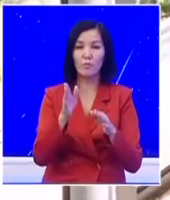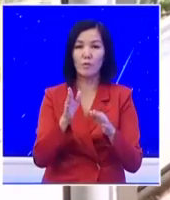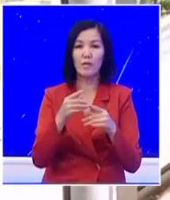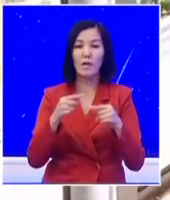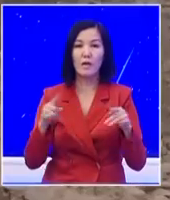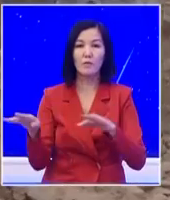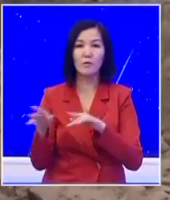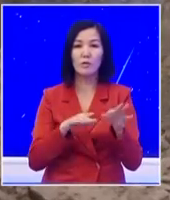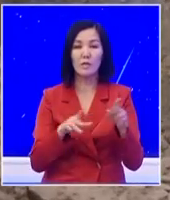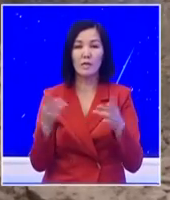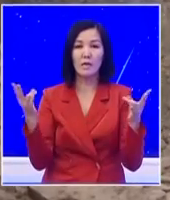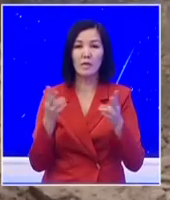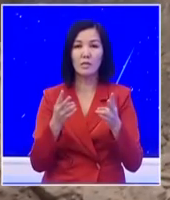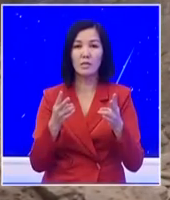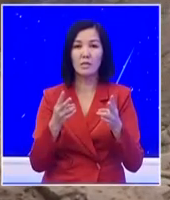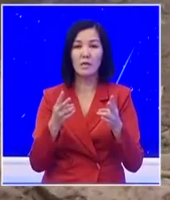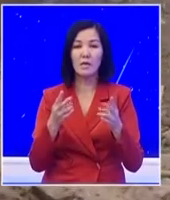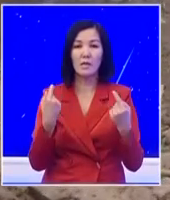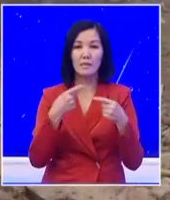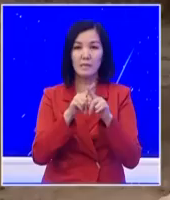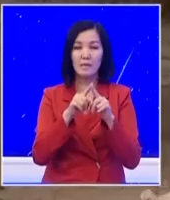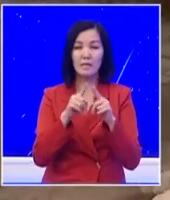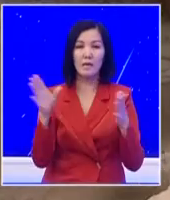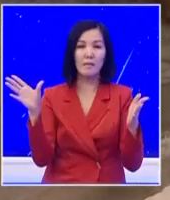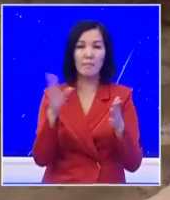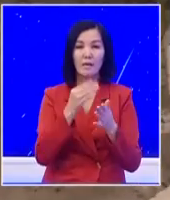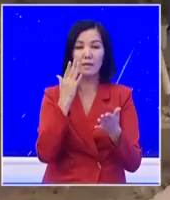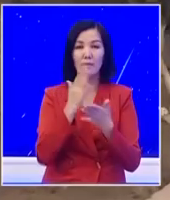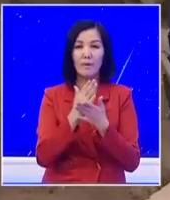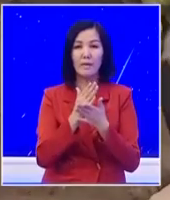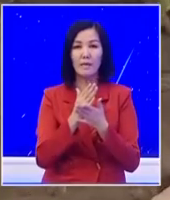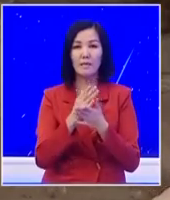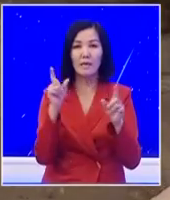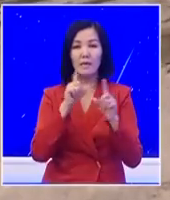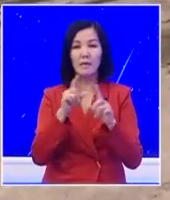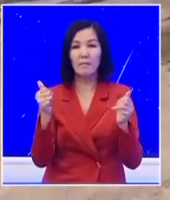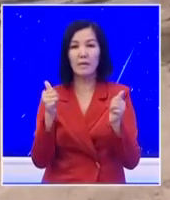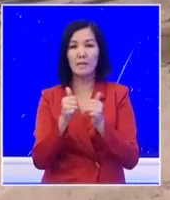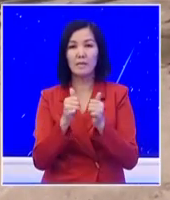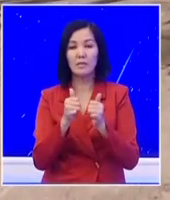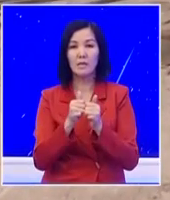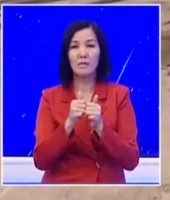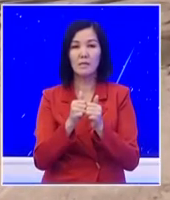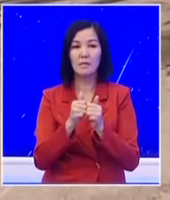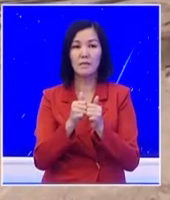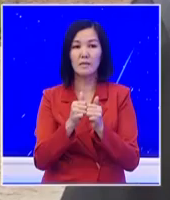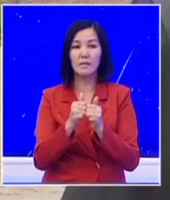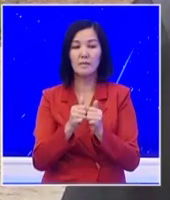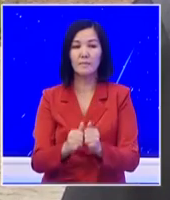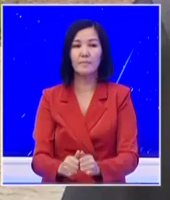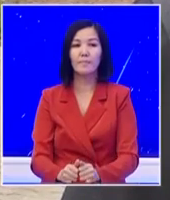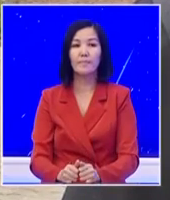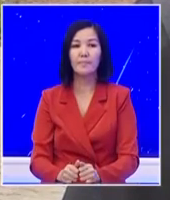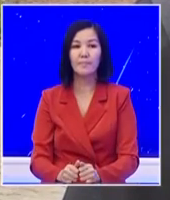түрлі шаралар өткізуге қажет аппаратураларда жобада қамтылған. Ғимараттың қасбеті мен аула сабаттандырылады.